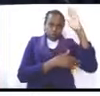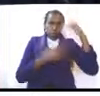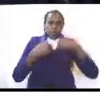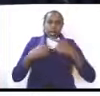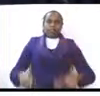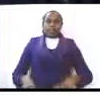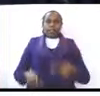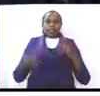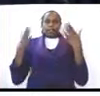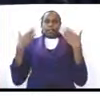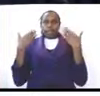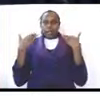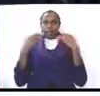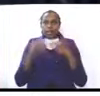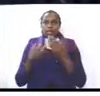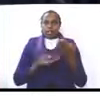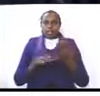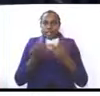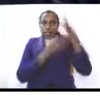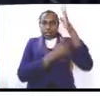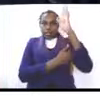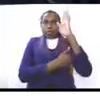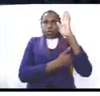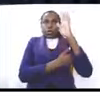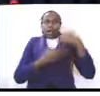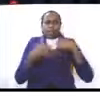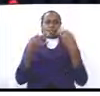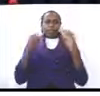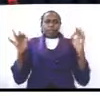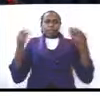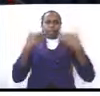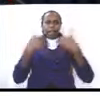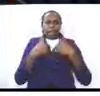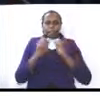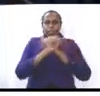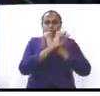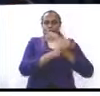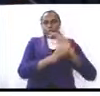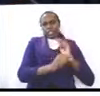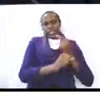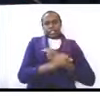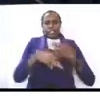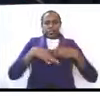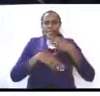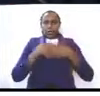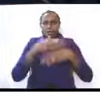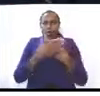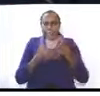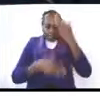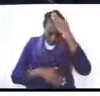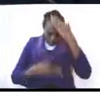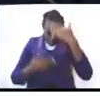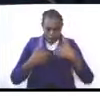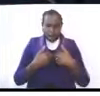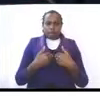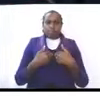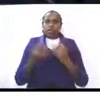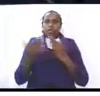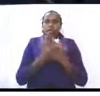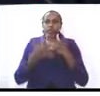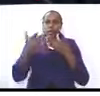wa milele, kukutumikia wewe ni uhuru ulio kamili, utulinde sisi watumishi wako wanyenyekevu katika